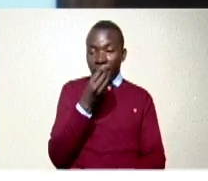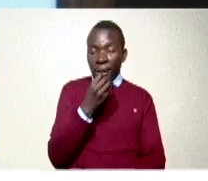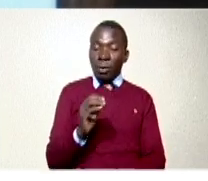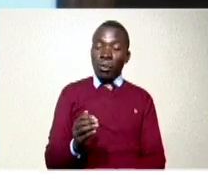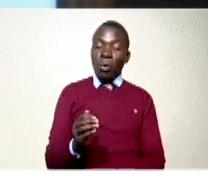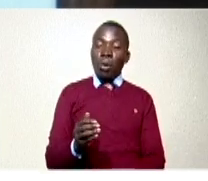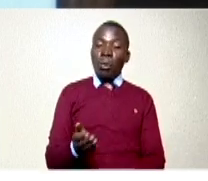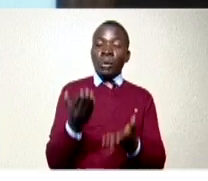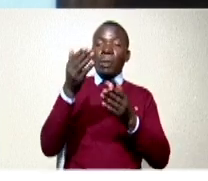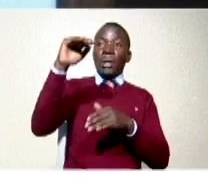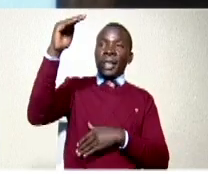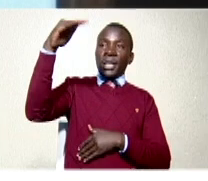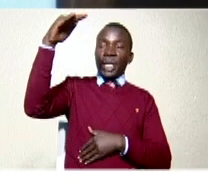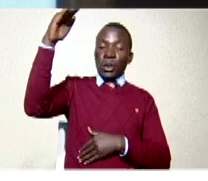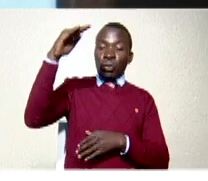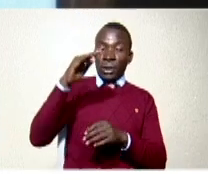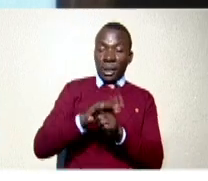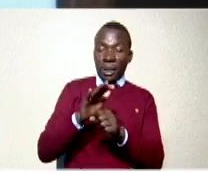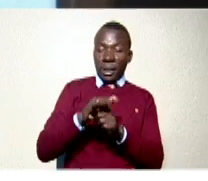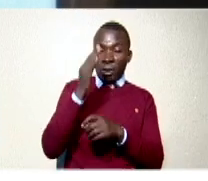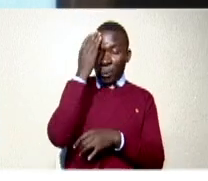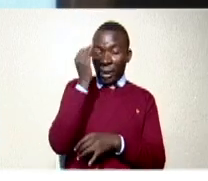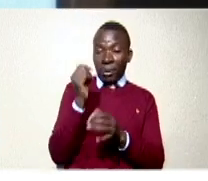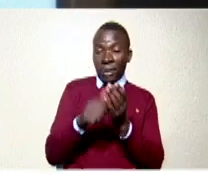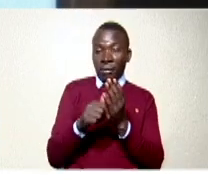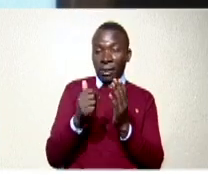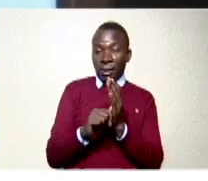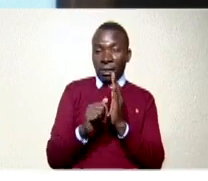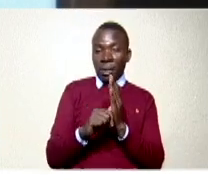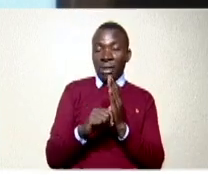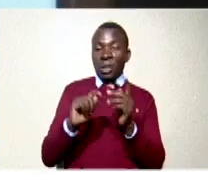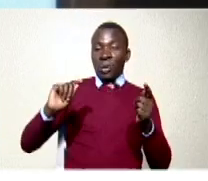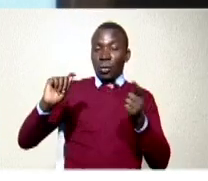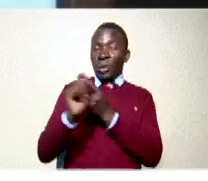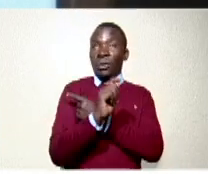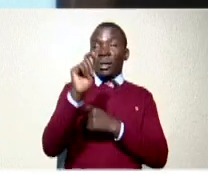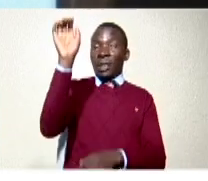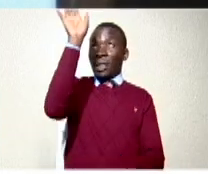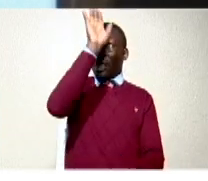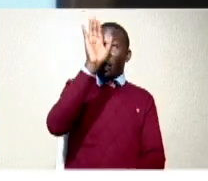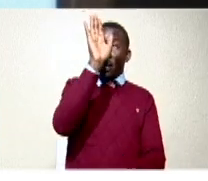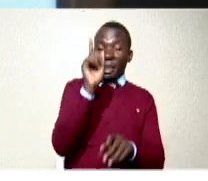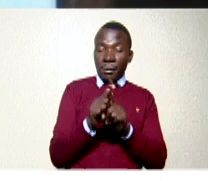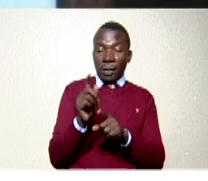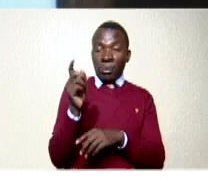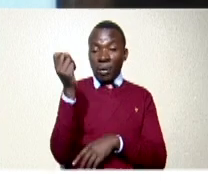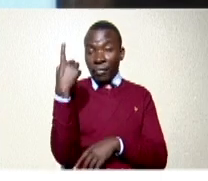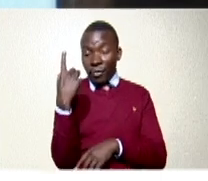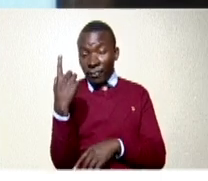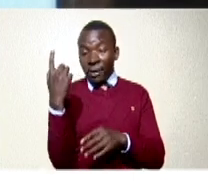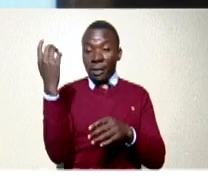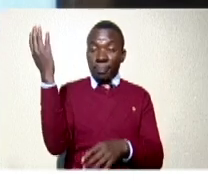hejuru kubera ikibazo cyo guhindagurika ku kirere nk'uko mwabyumvise nyira ngo ibyo